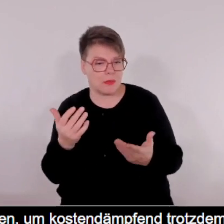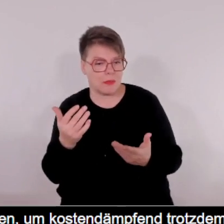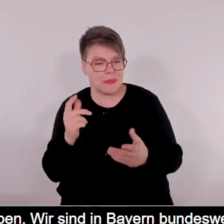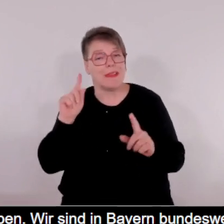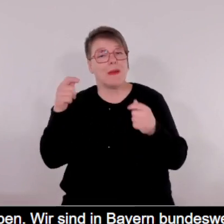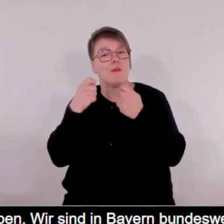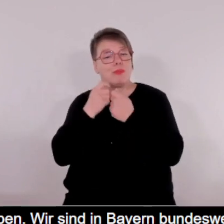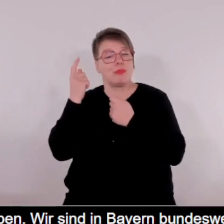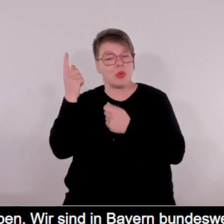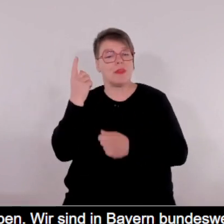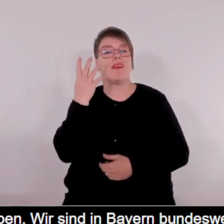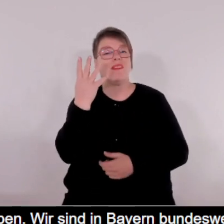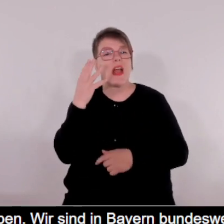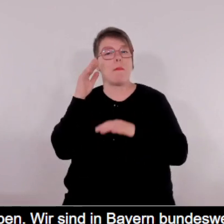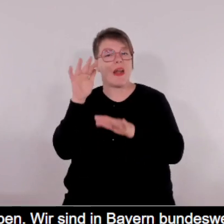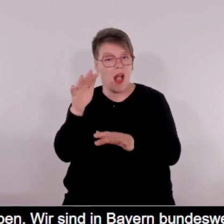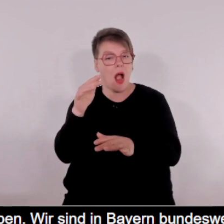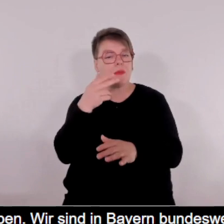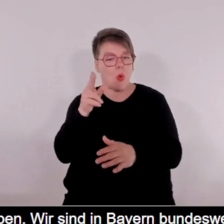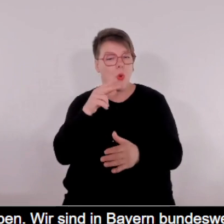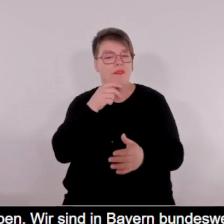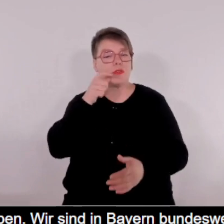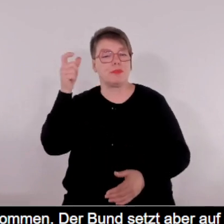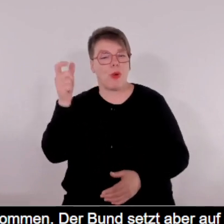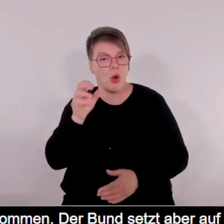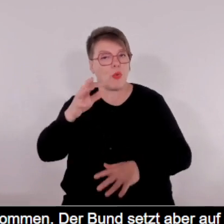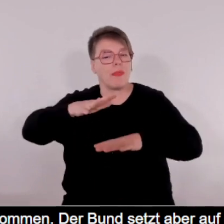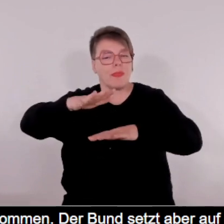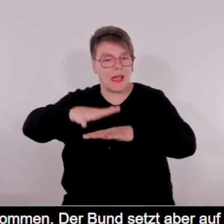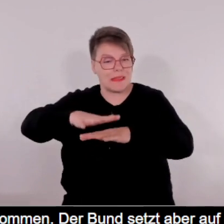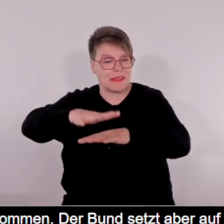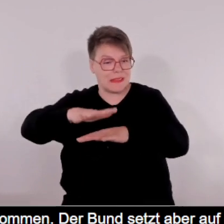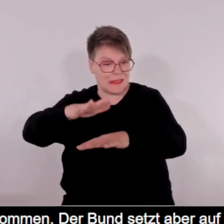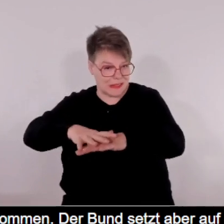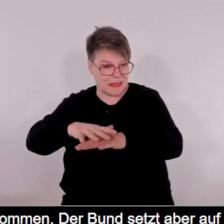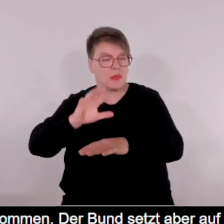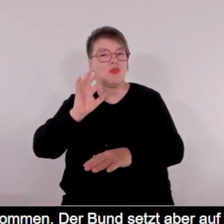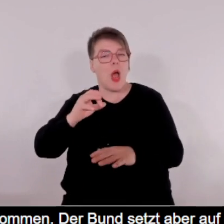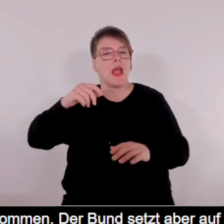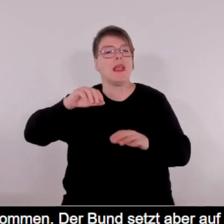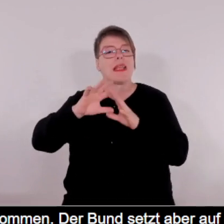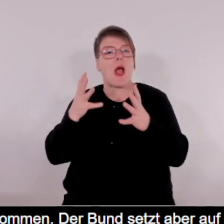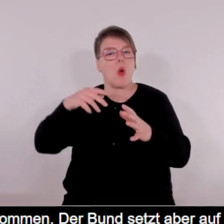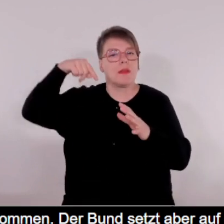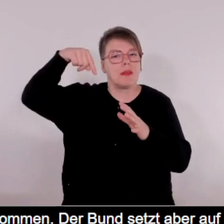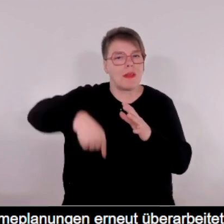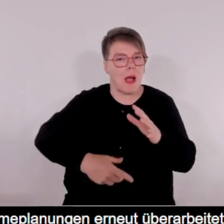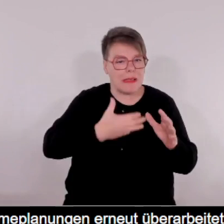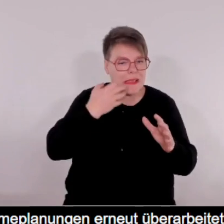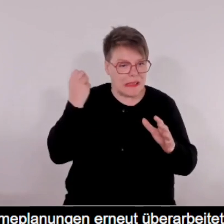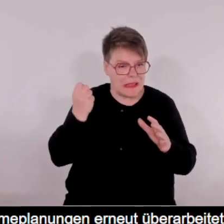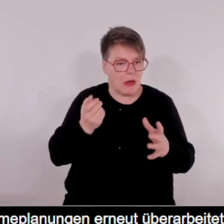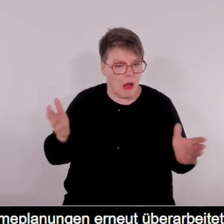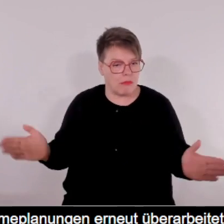es spannend. Wir versuchen die Kommunen bestmöglich zu betreuen und zu beraten und hier bezahlbare Lösungen gemeinsam mit den